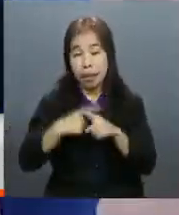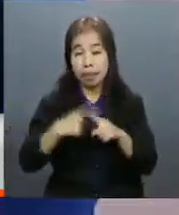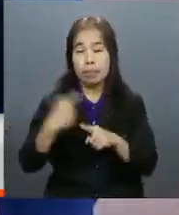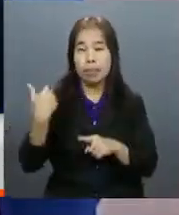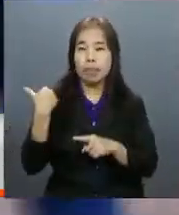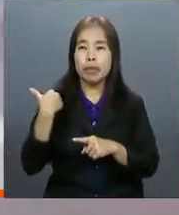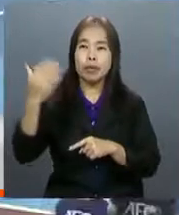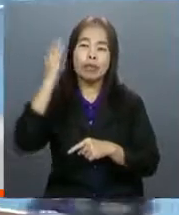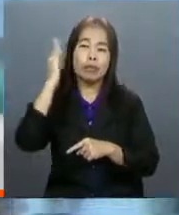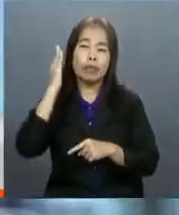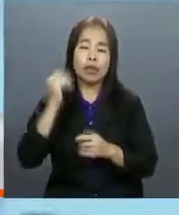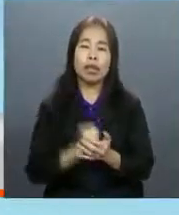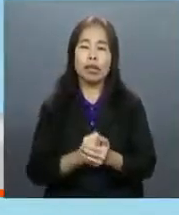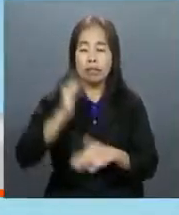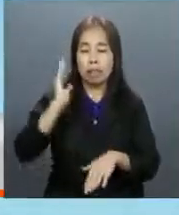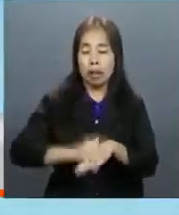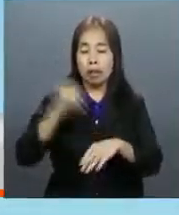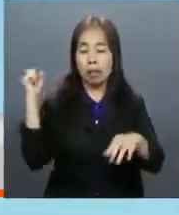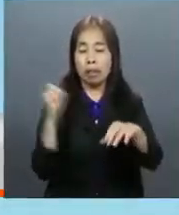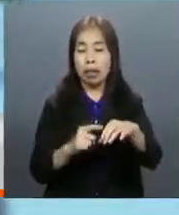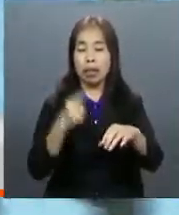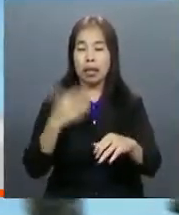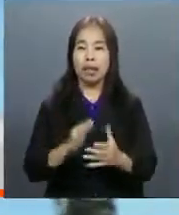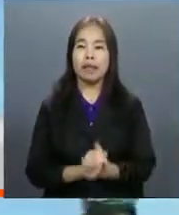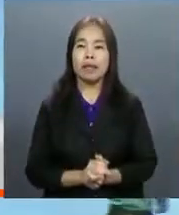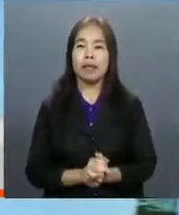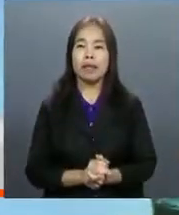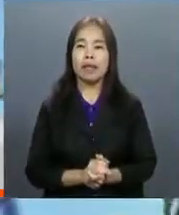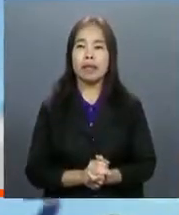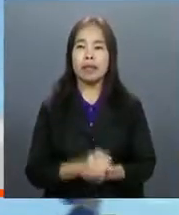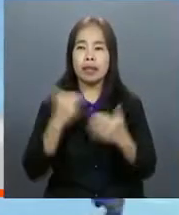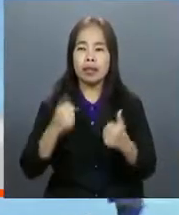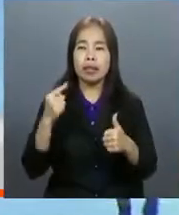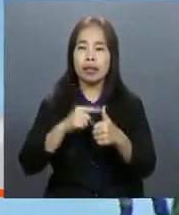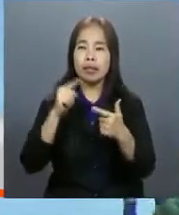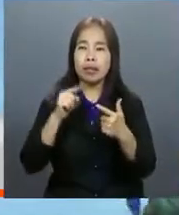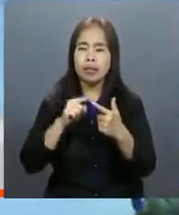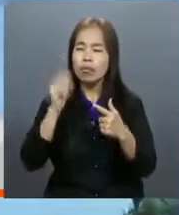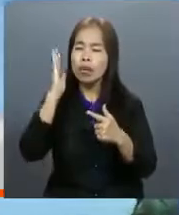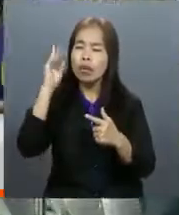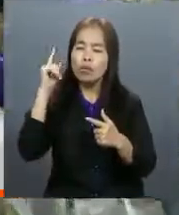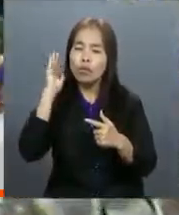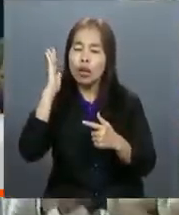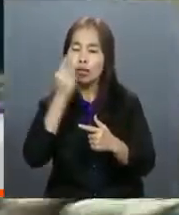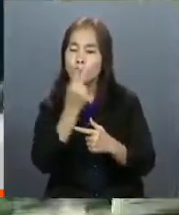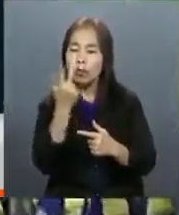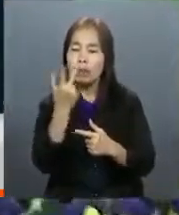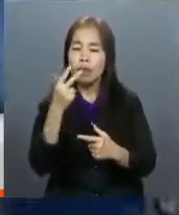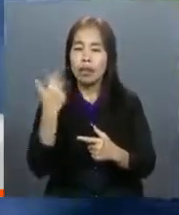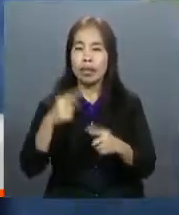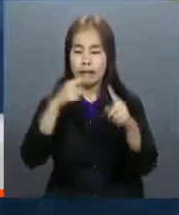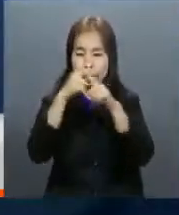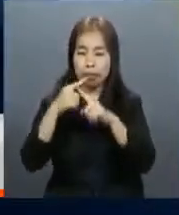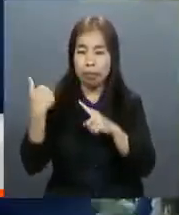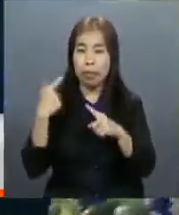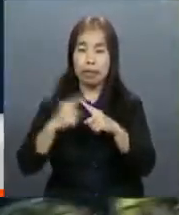างดาวซันโบของรายการตามด้วยก้องล่าเหล็กกล้ากัปตันทีมและเจษฎาชูเดชผลงานระหว่างไทยกับ